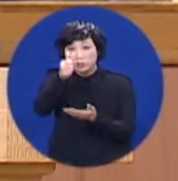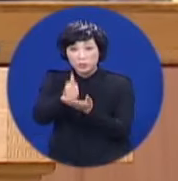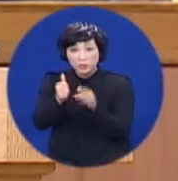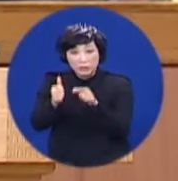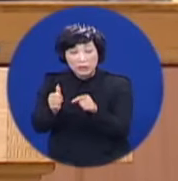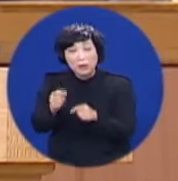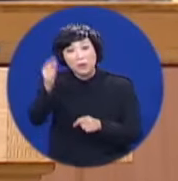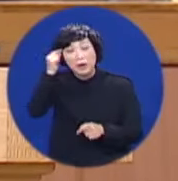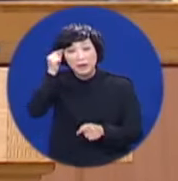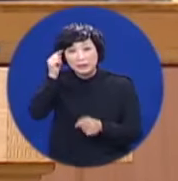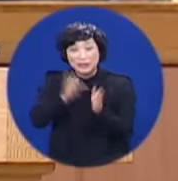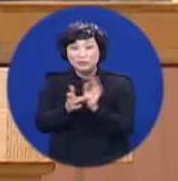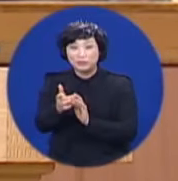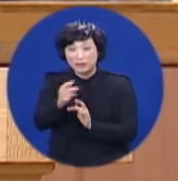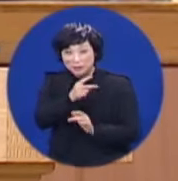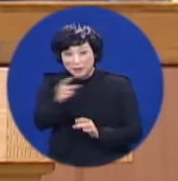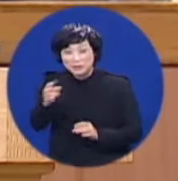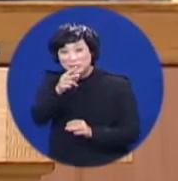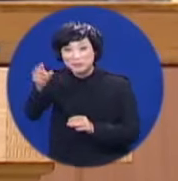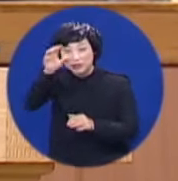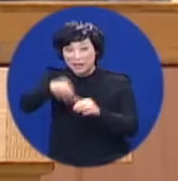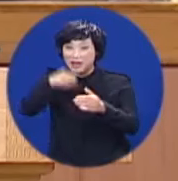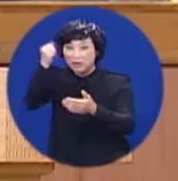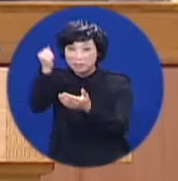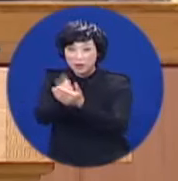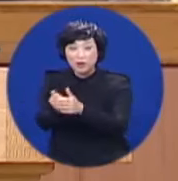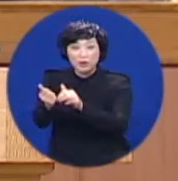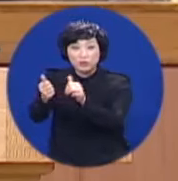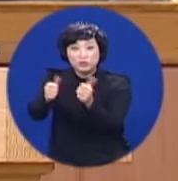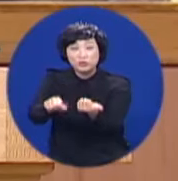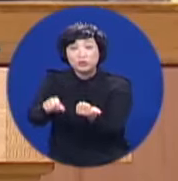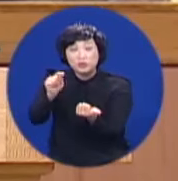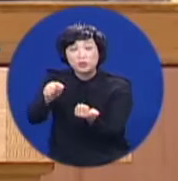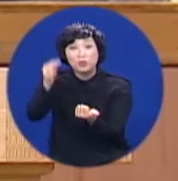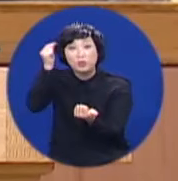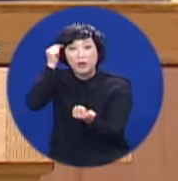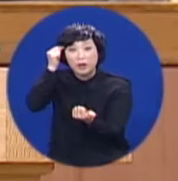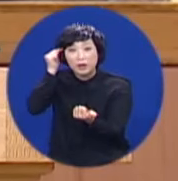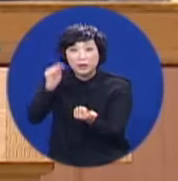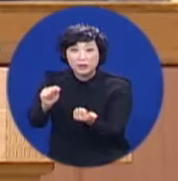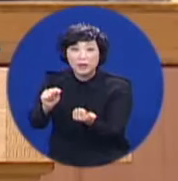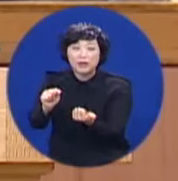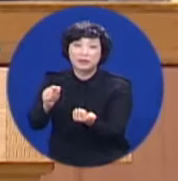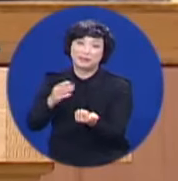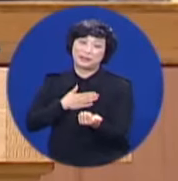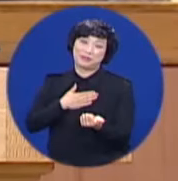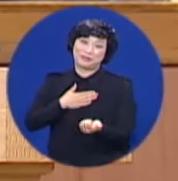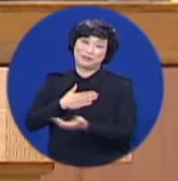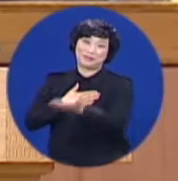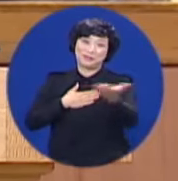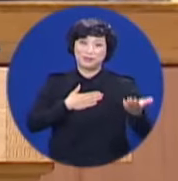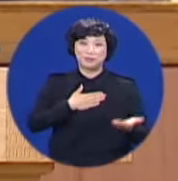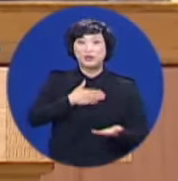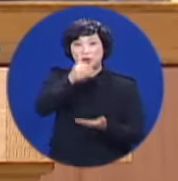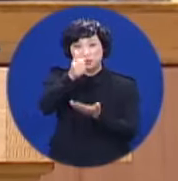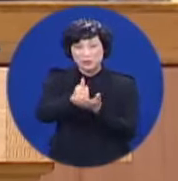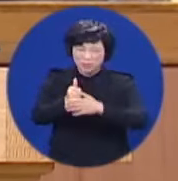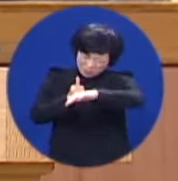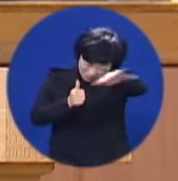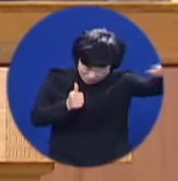그가 바로 십자가에 못 박아 억울하게 죽는 그 죽음이 나와 여러분의 죄를